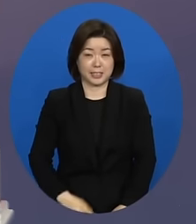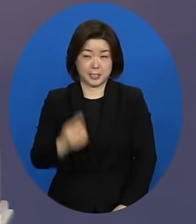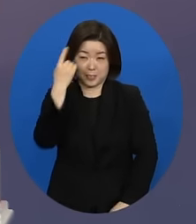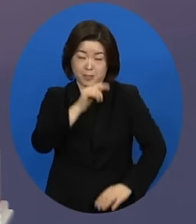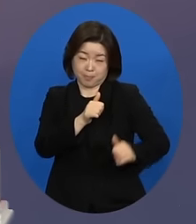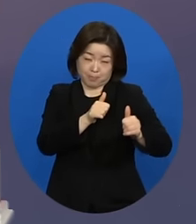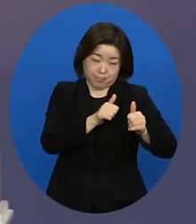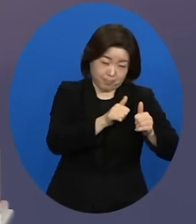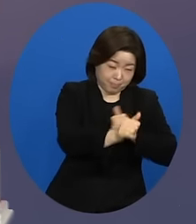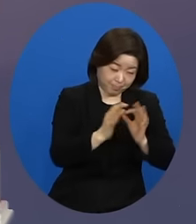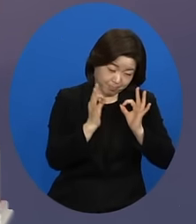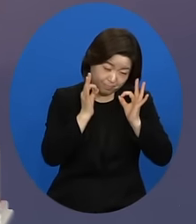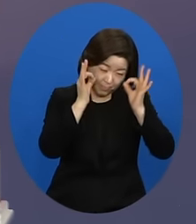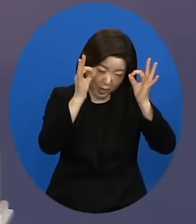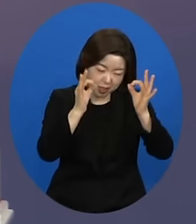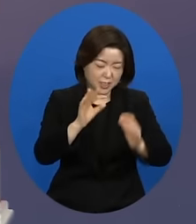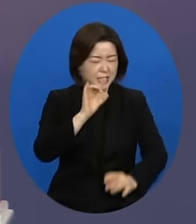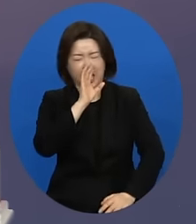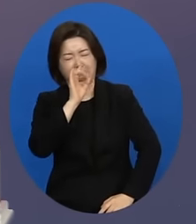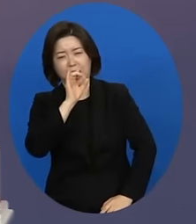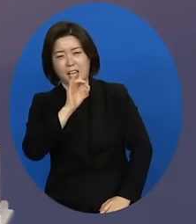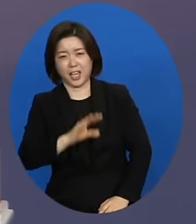잘생기려고 애쓰니까 안 되는 거지.